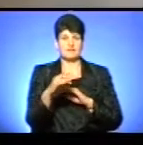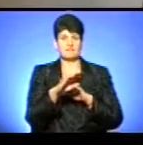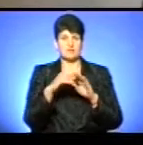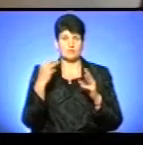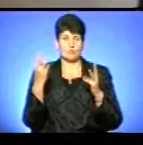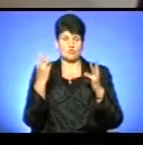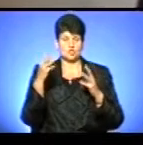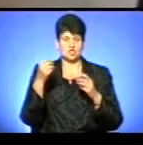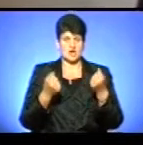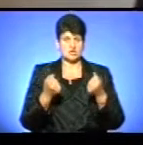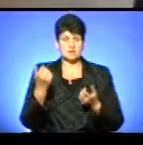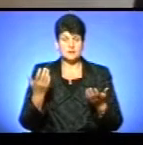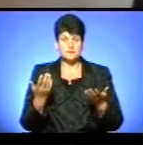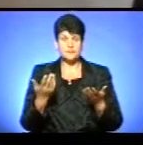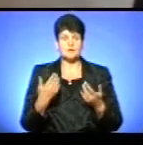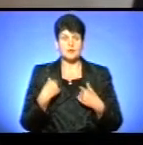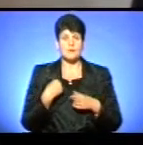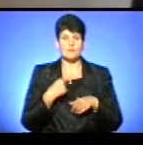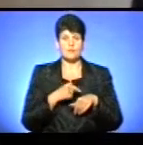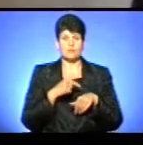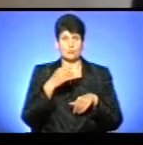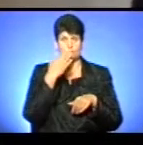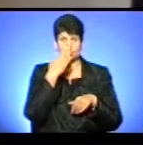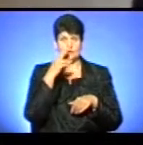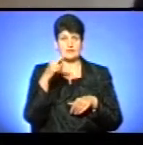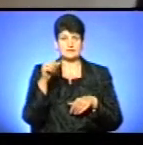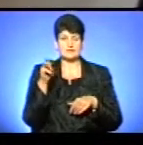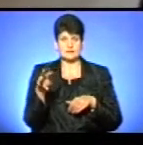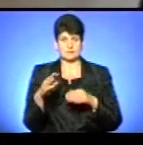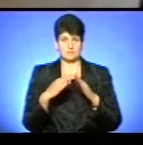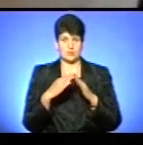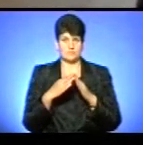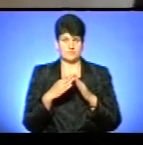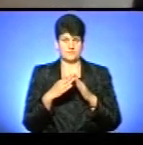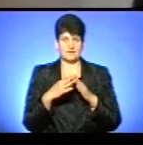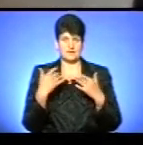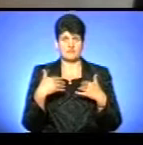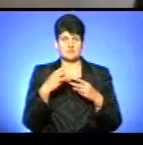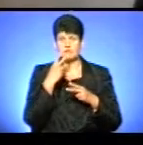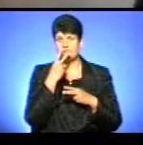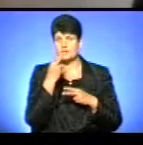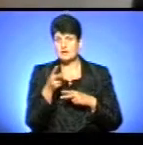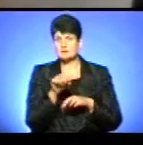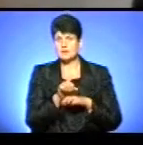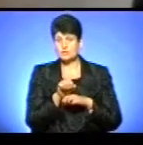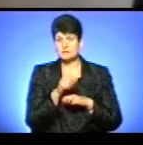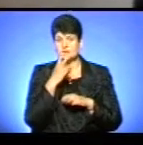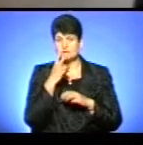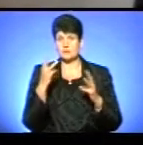Бо я вже вийшла, я вже почула дим, просто що вже в нас в хаті був дим тут. От, і я вже виглянула так з балкону, дивлюся, що